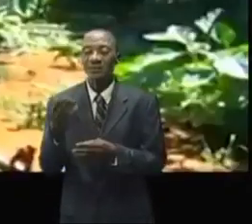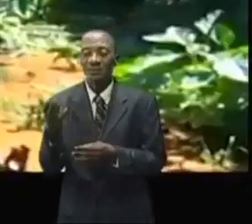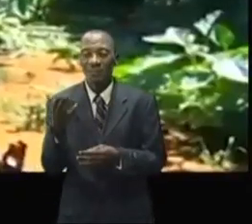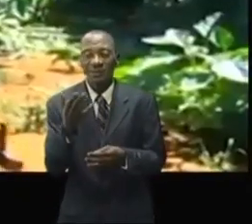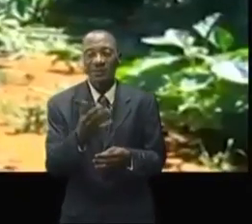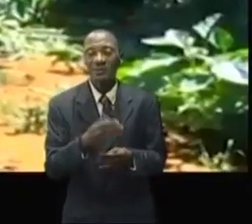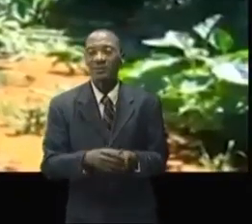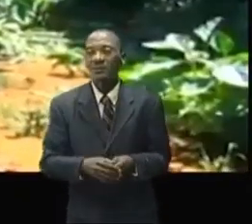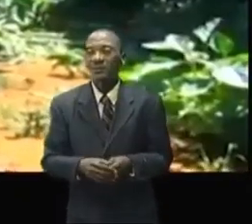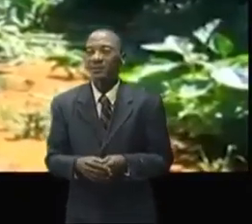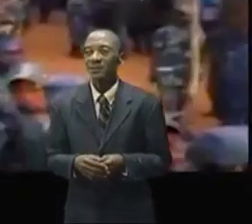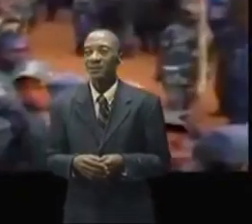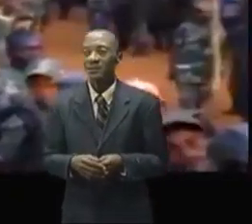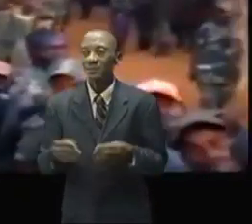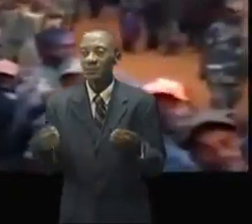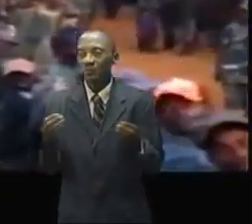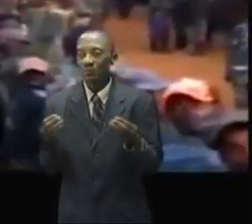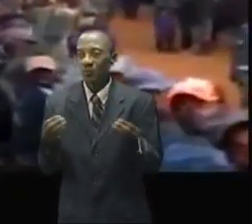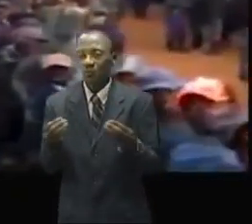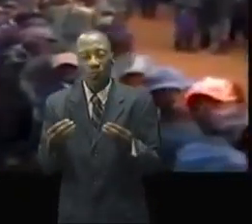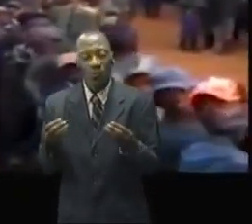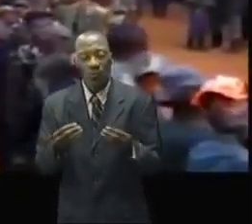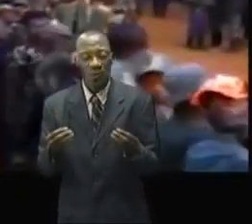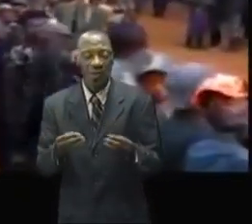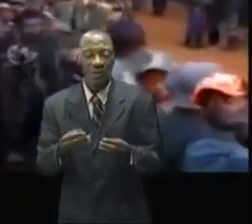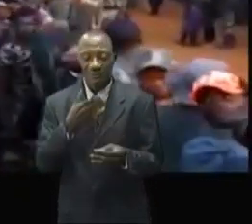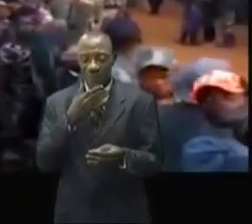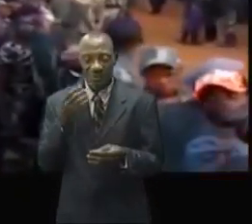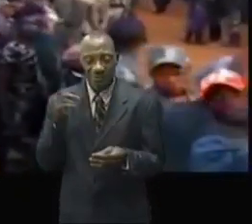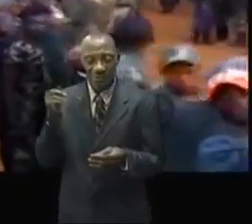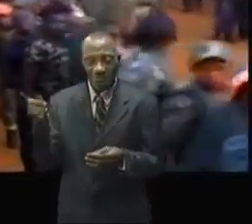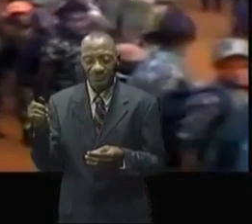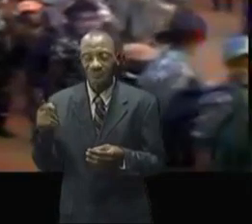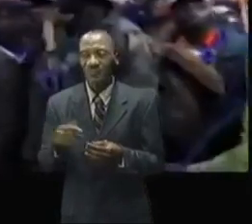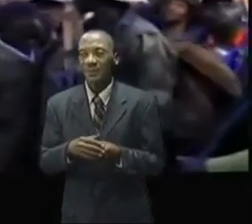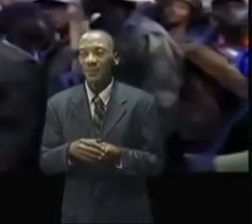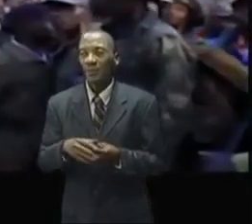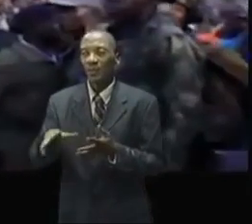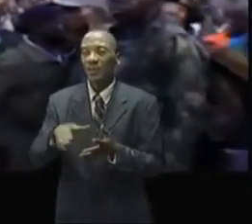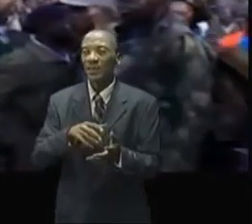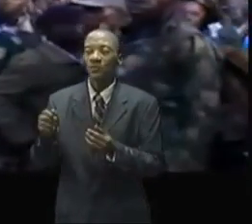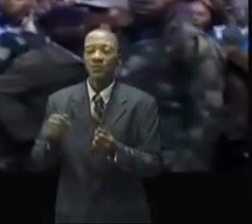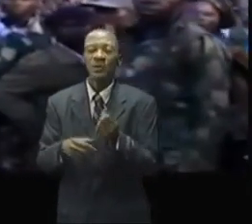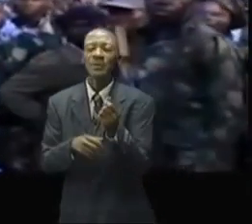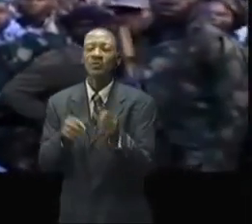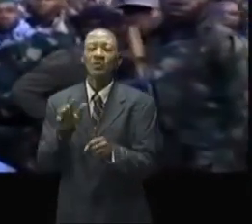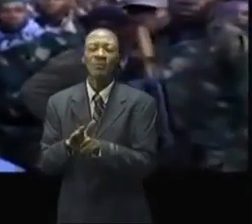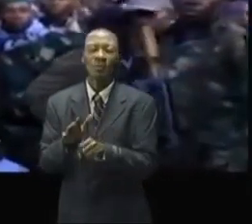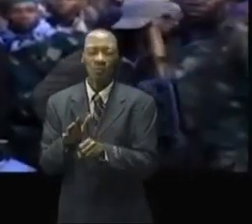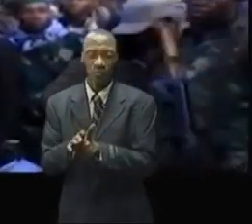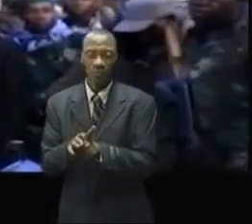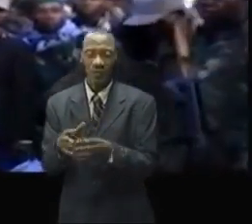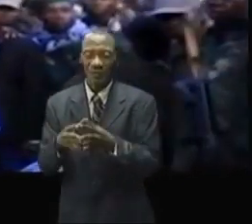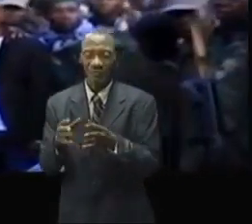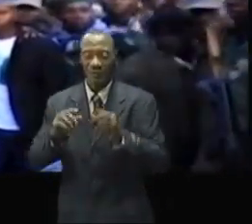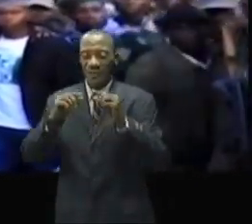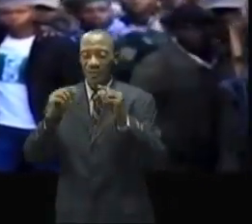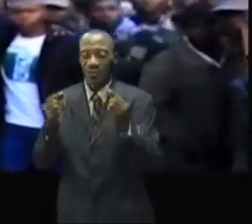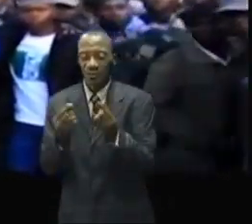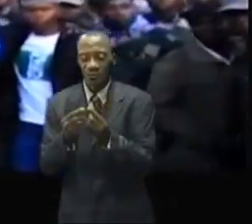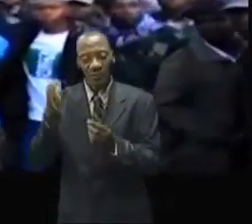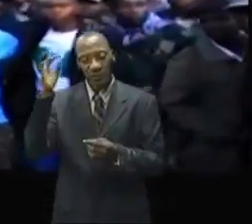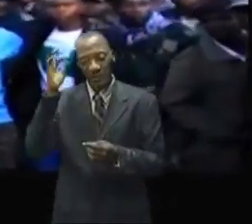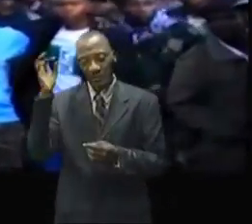à la milice Codeco. Cet acte de sabotage des paix a été dénoncé par le natif de ces coins du pays, Espérance